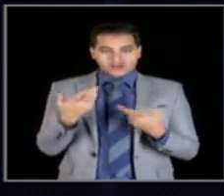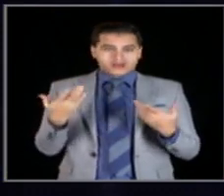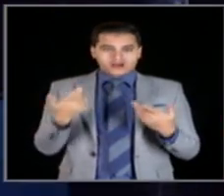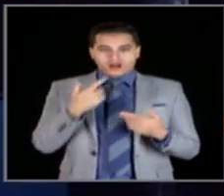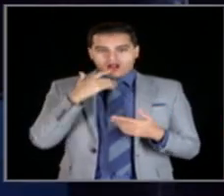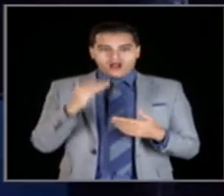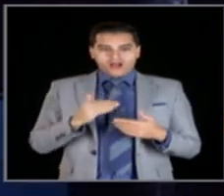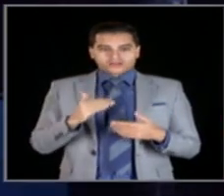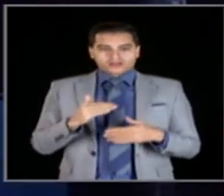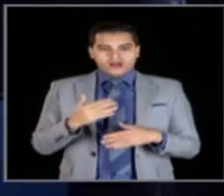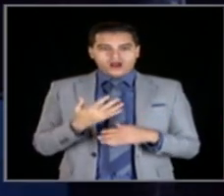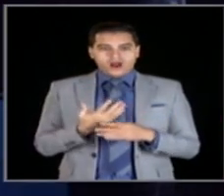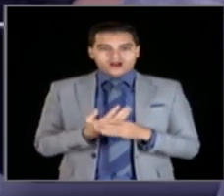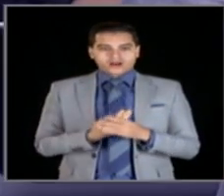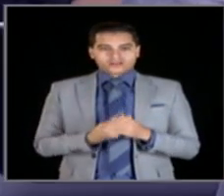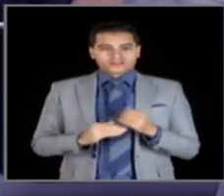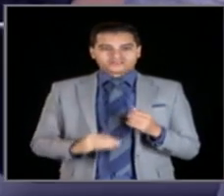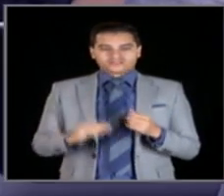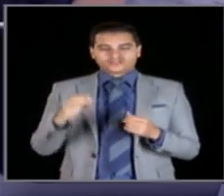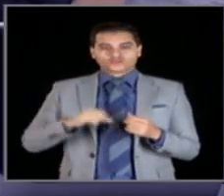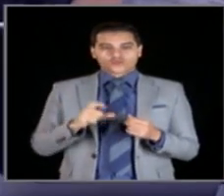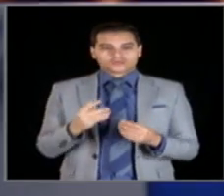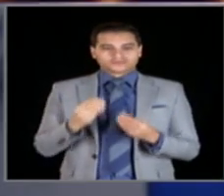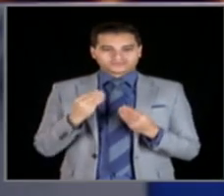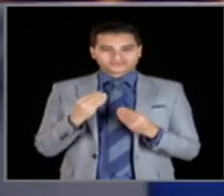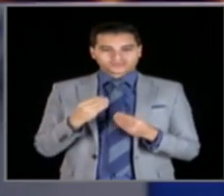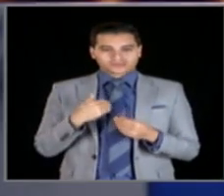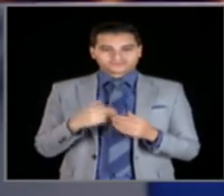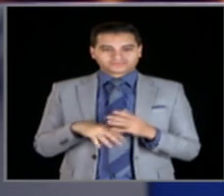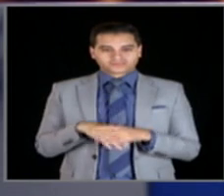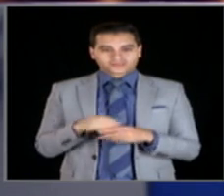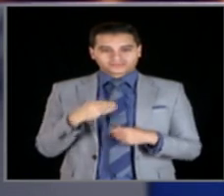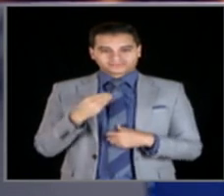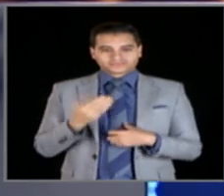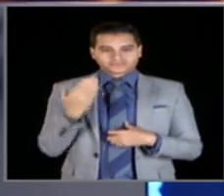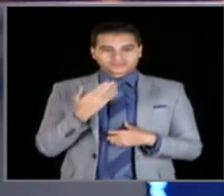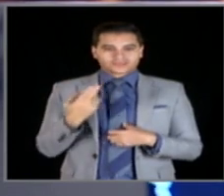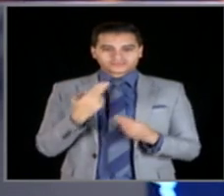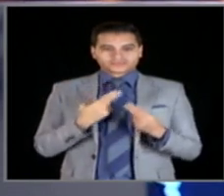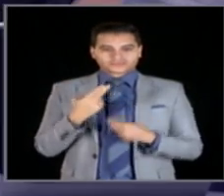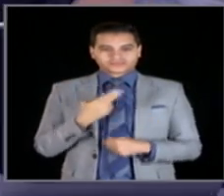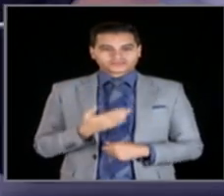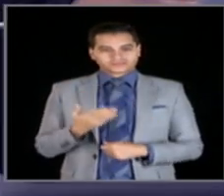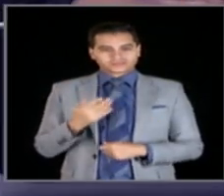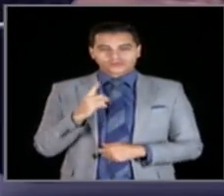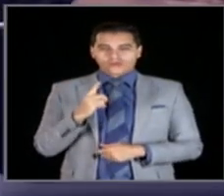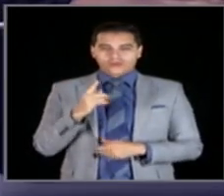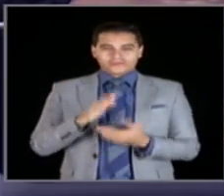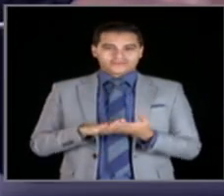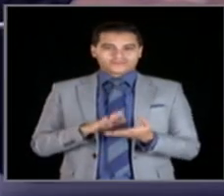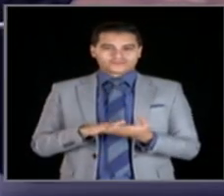العيلة، جوني الصغير. جوني الصغير دربك؟ كنت بديله بقى الحاجات اللي مذكرها وهو يسألني فيها. طب والله برافو